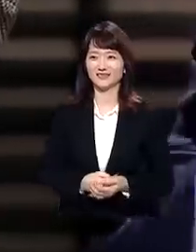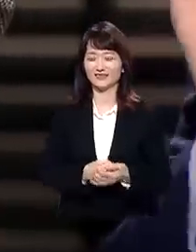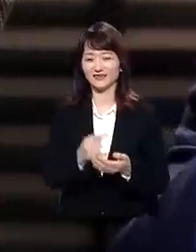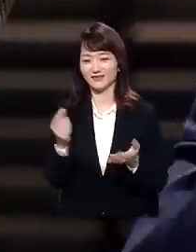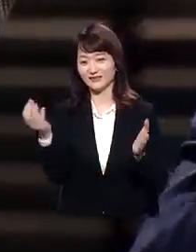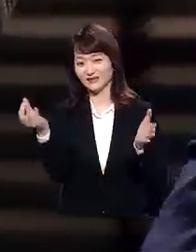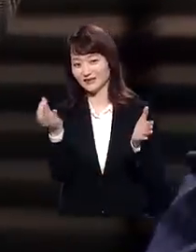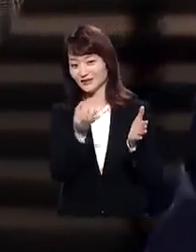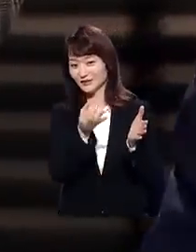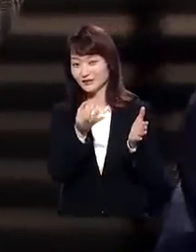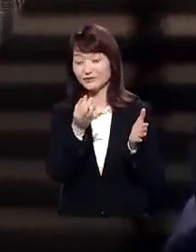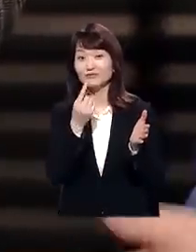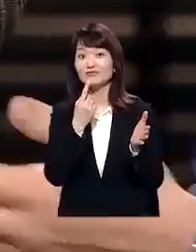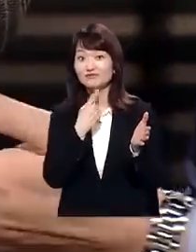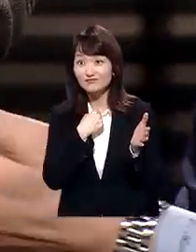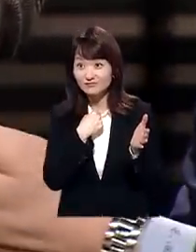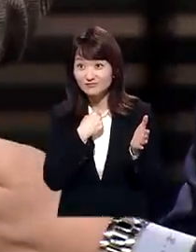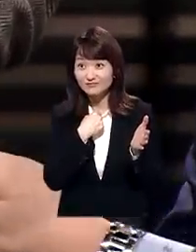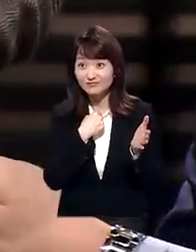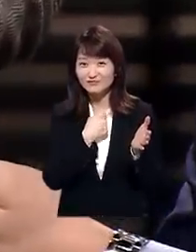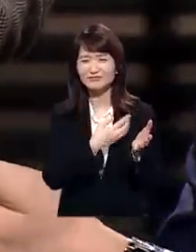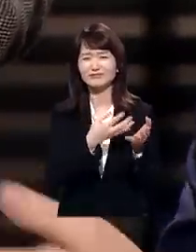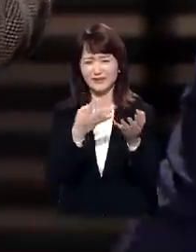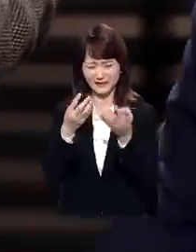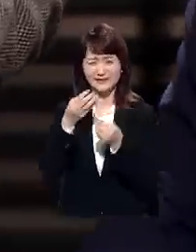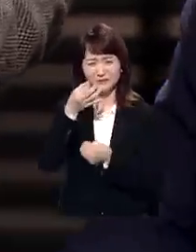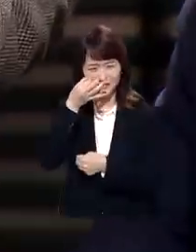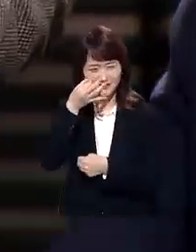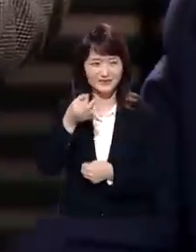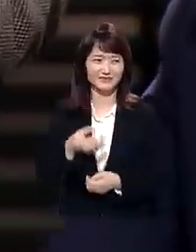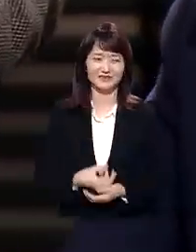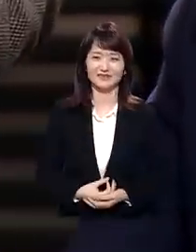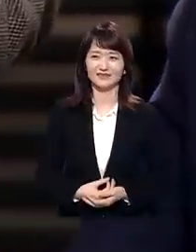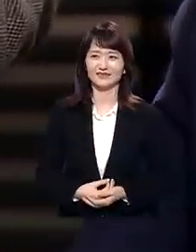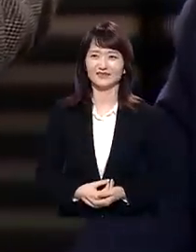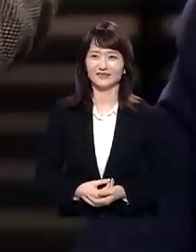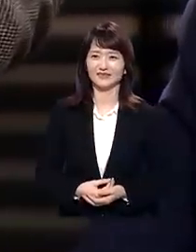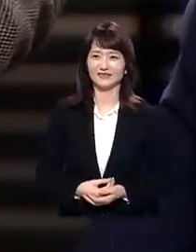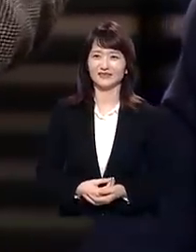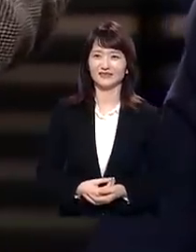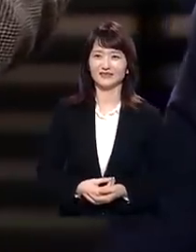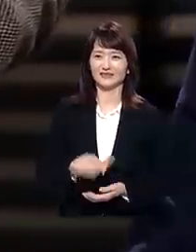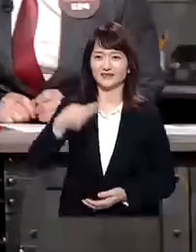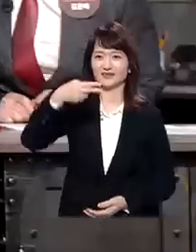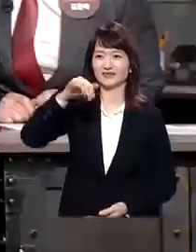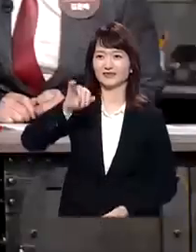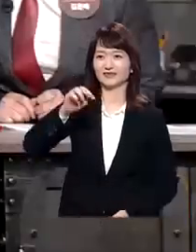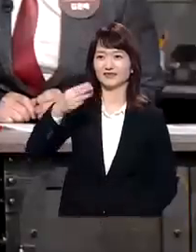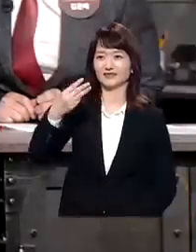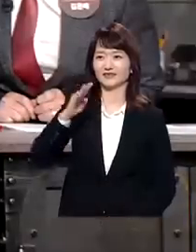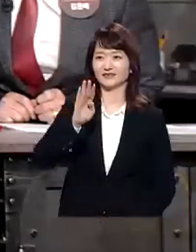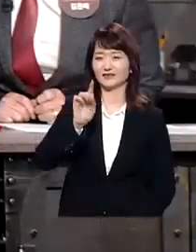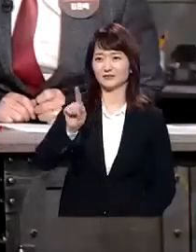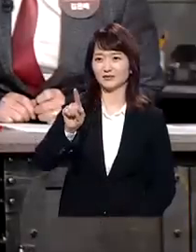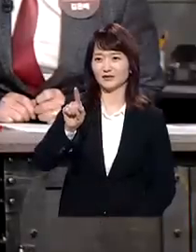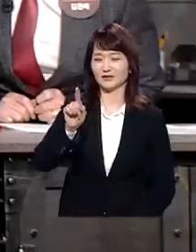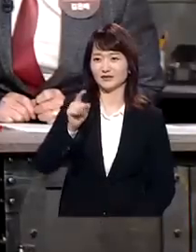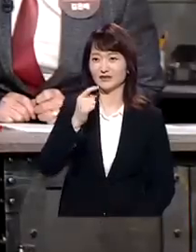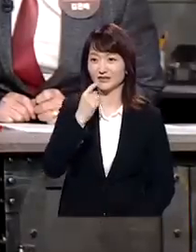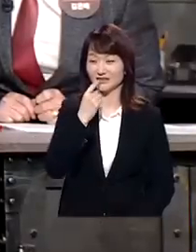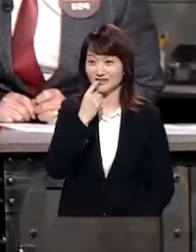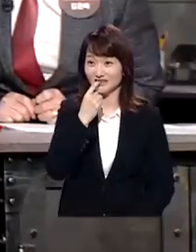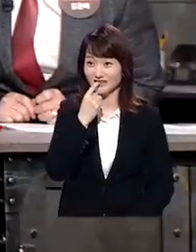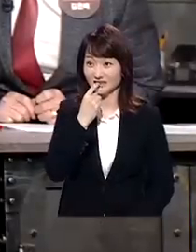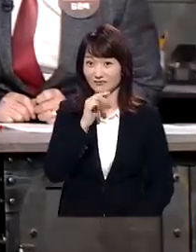있어? 네, 많이 보셨어요. 아, 많이 보셨어요? 네. 어. 실버 아니에요? 저는 없어요. 아, 없어요? 아, 저도 없어요.